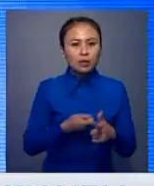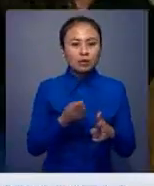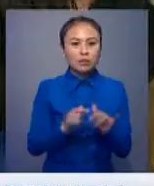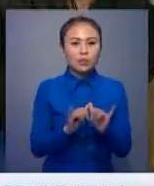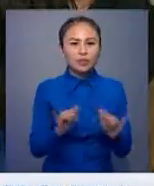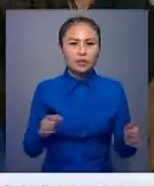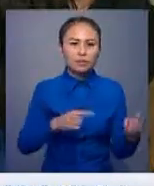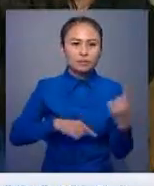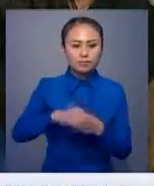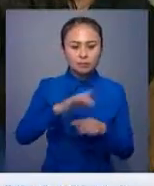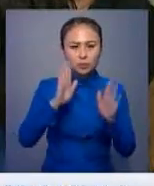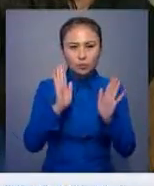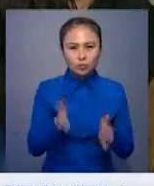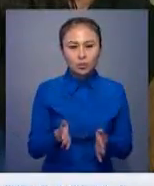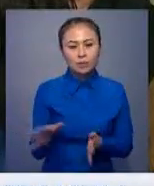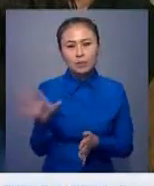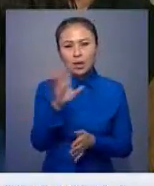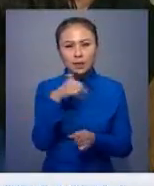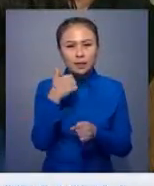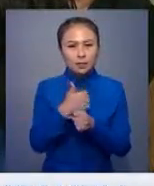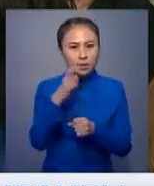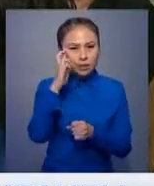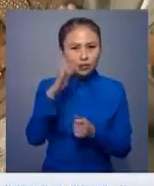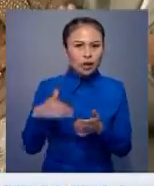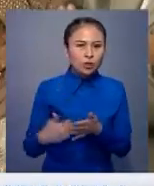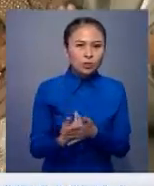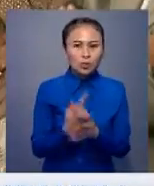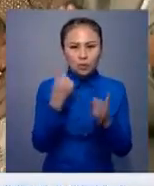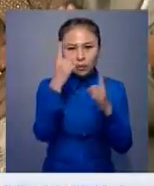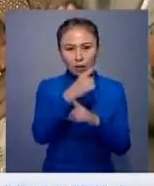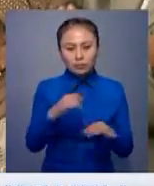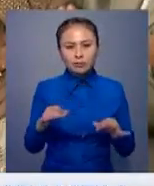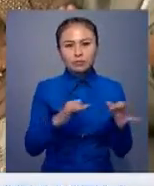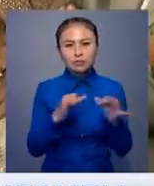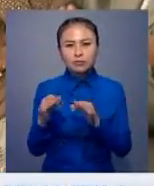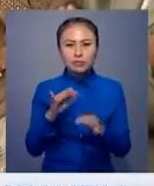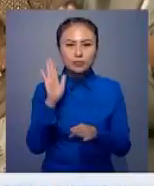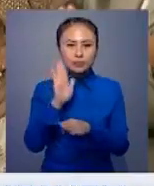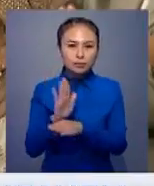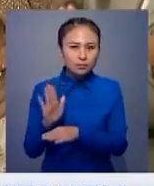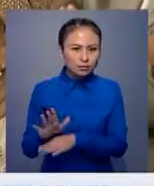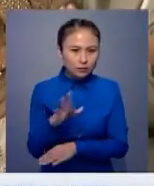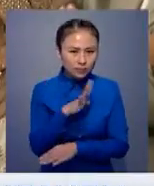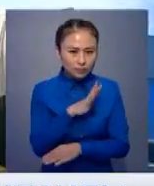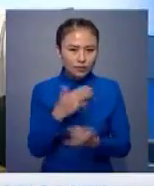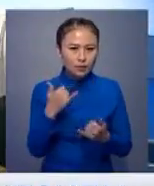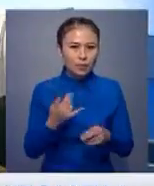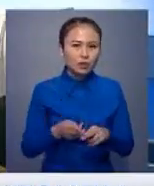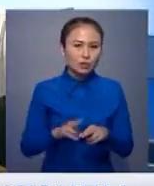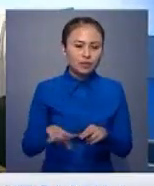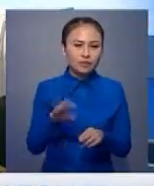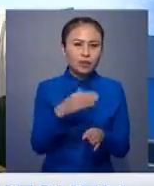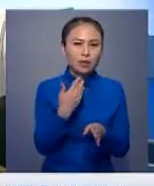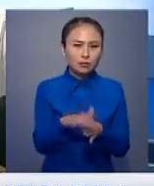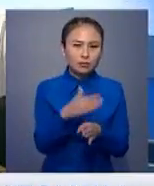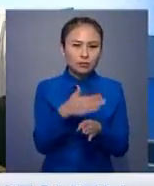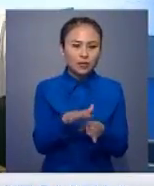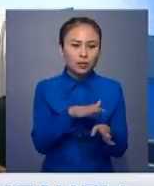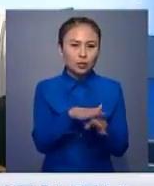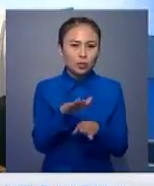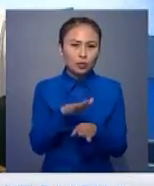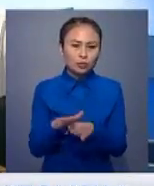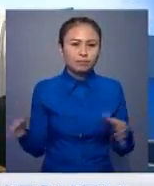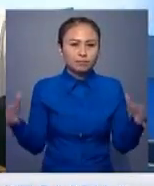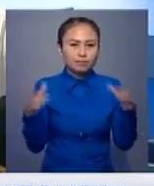дамытуға жағдай жасалады. Осы саланың барлығы елбасының жаңа жолдауында айтылып, нақты тапсырмалар жүктелді. Енді оларды